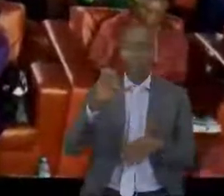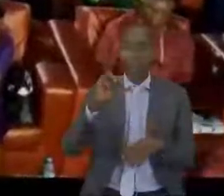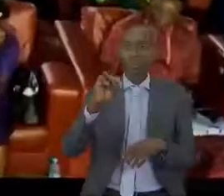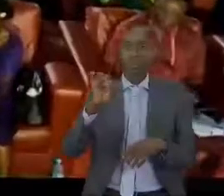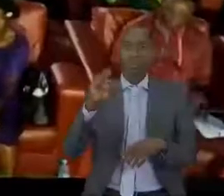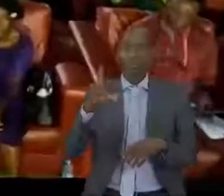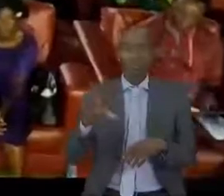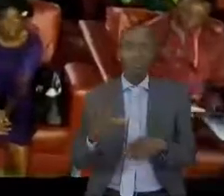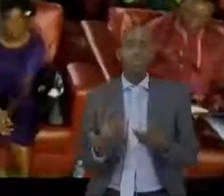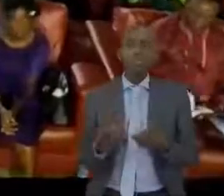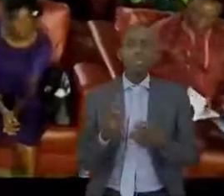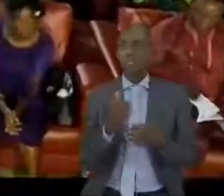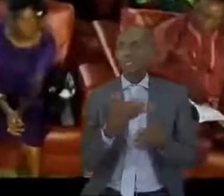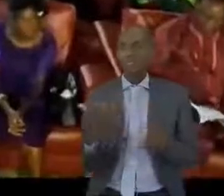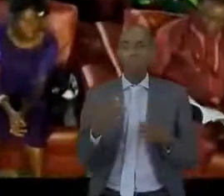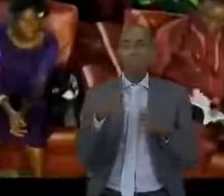Aujourd'hui, c'est mon jour.